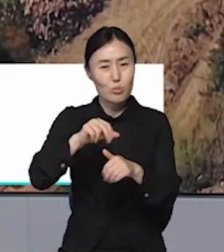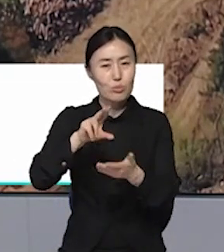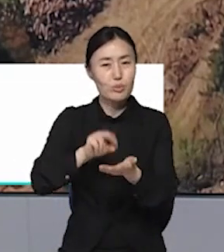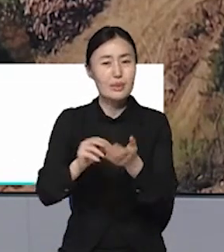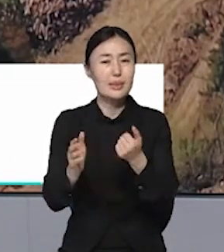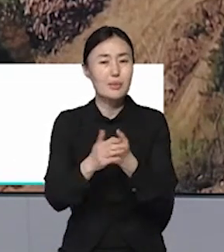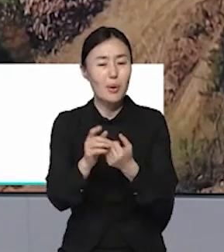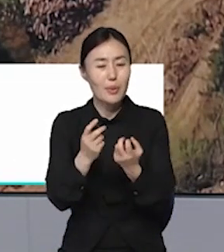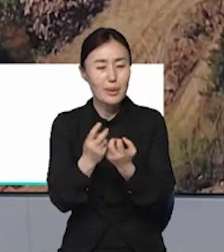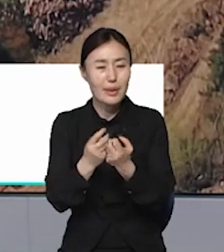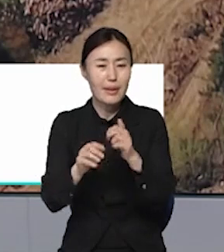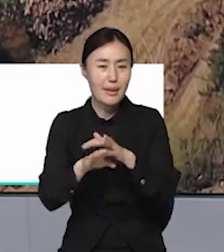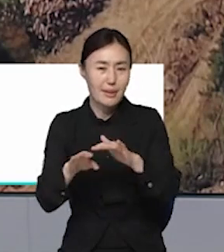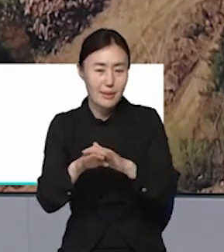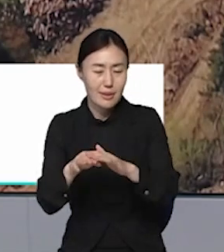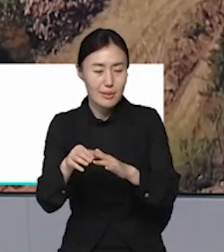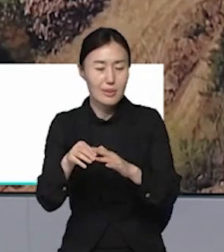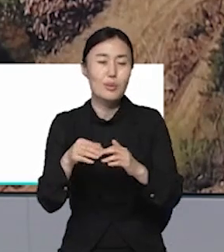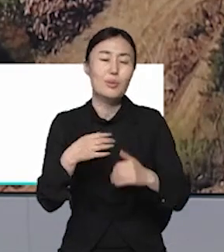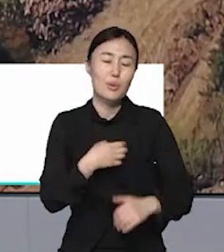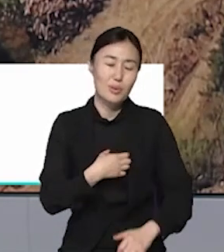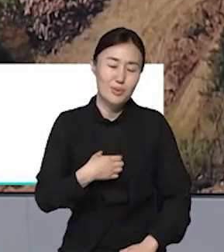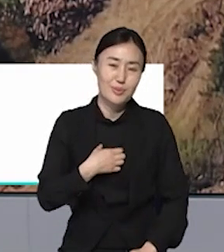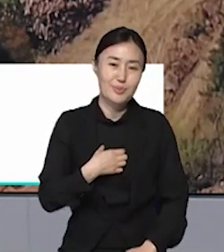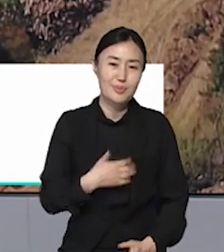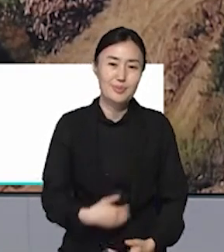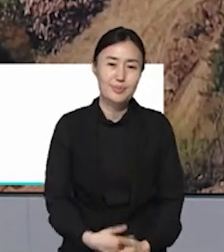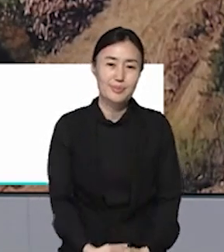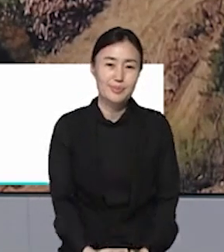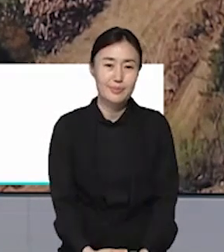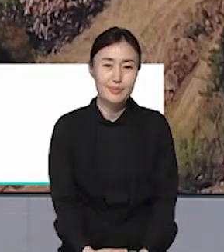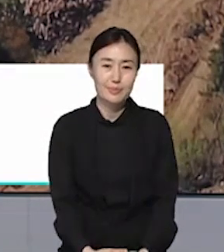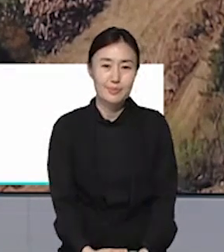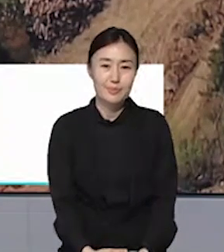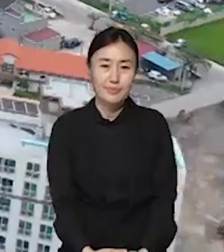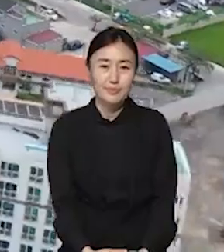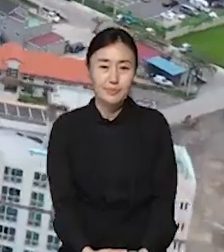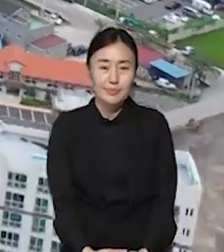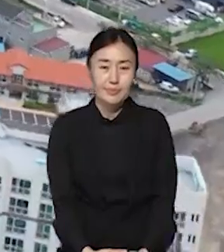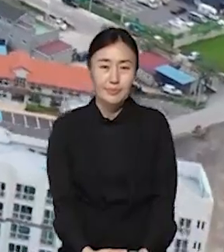할지 고민도 함께 커지고 있습니다. 이계혁 기자입니다.